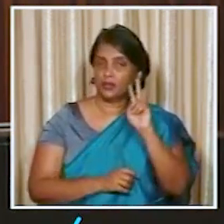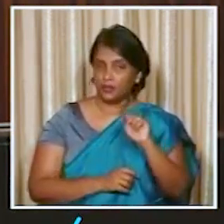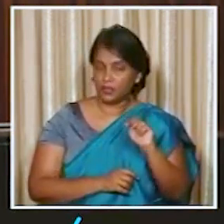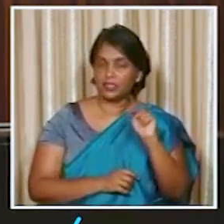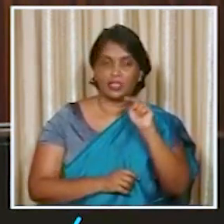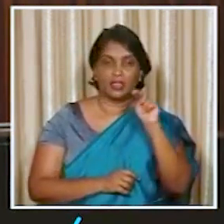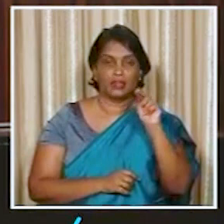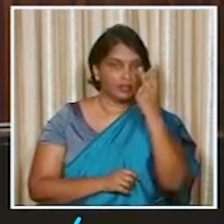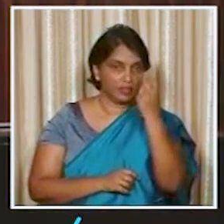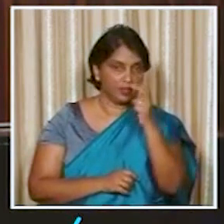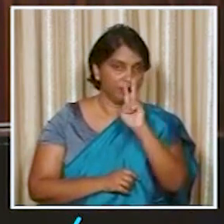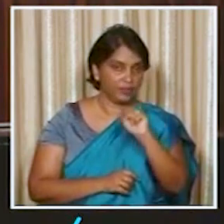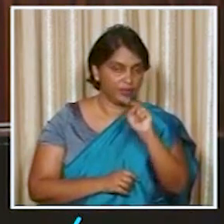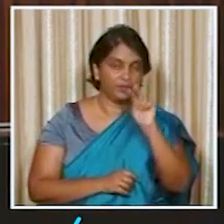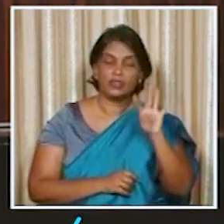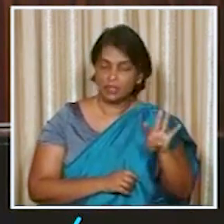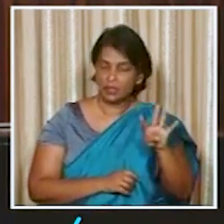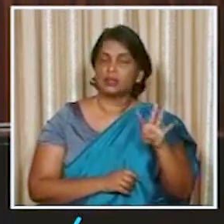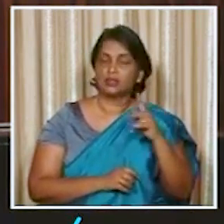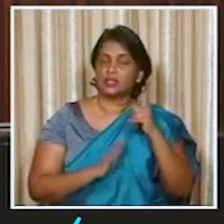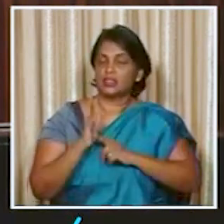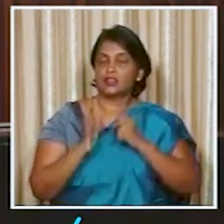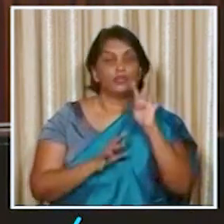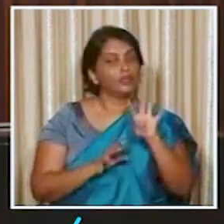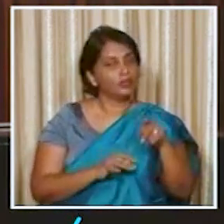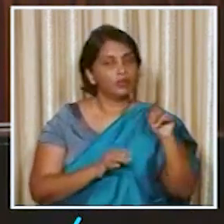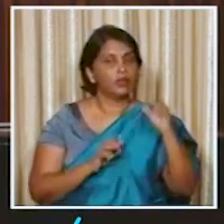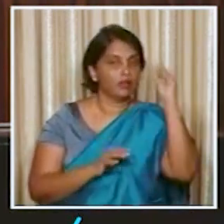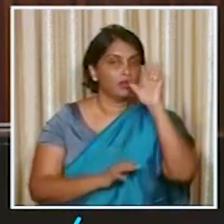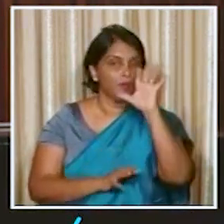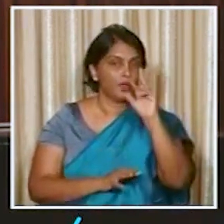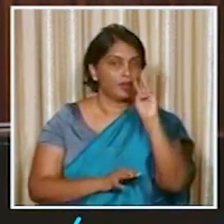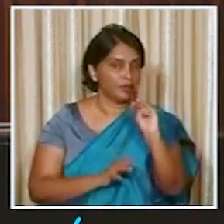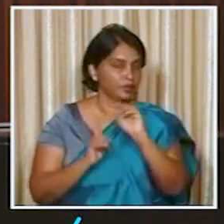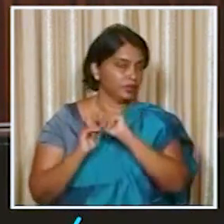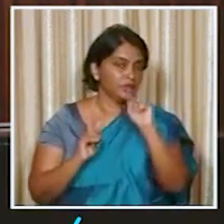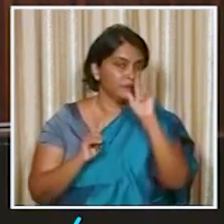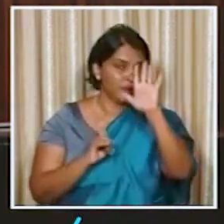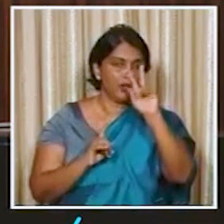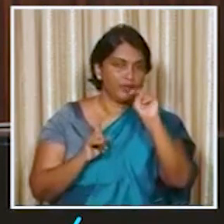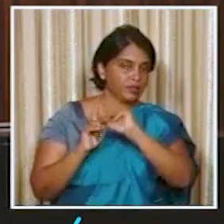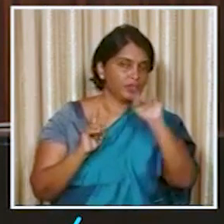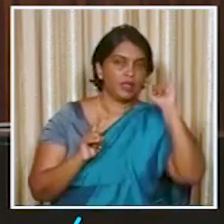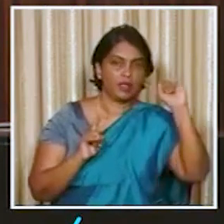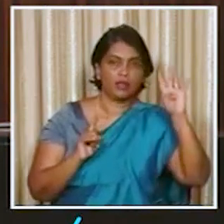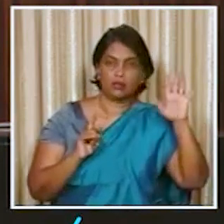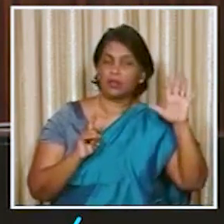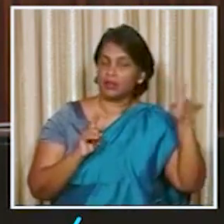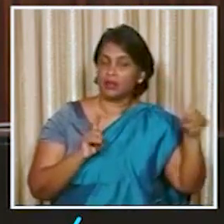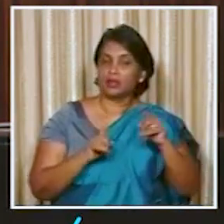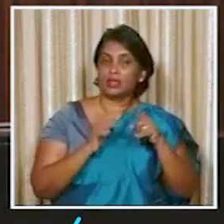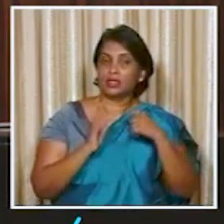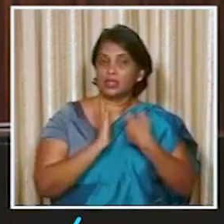2024 ජනවාරි මාසයේ 24 වන දින සවස 5:20 සිට 6:45 දක්වා වූ පාර්ලිමේන්තු